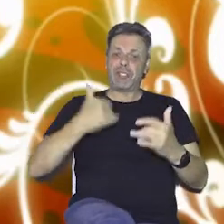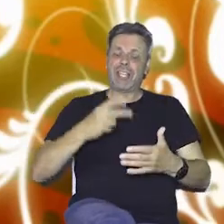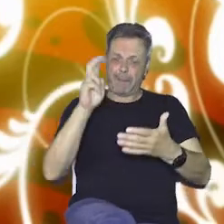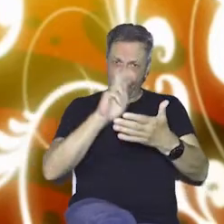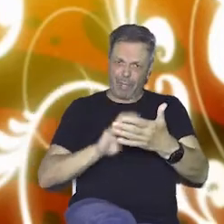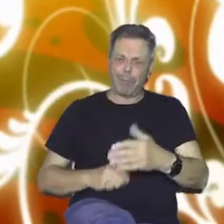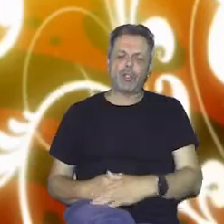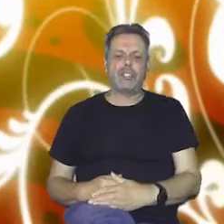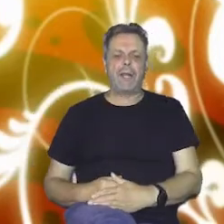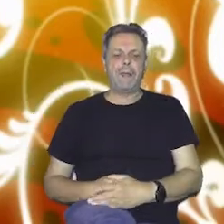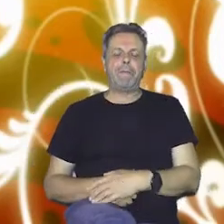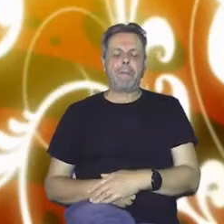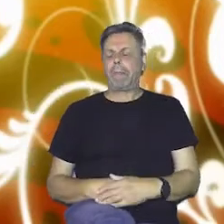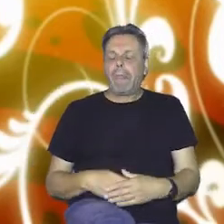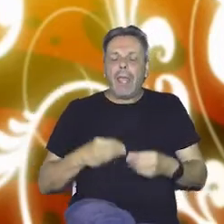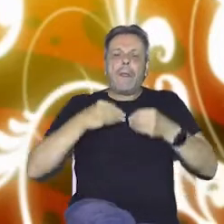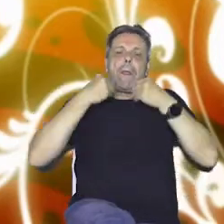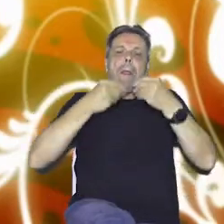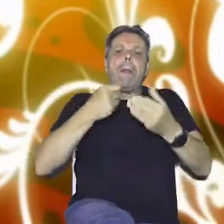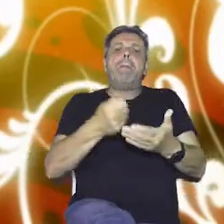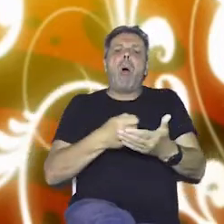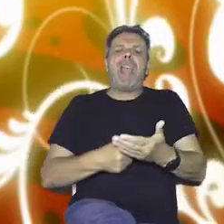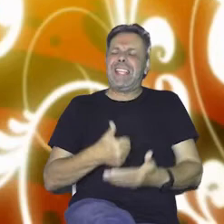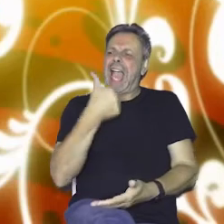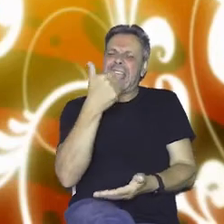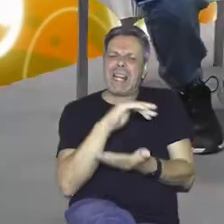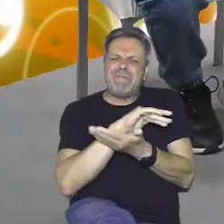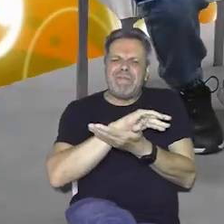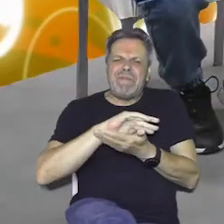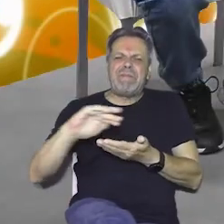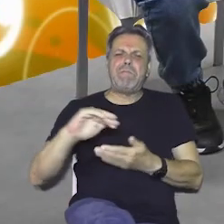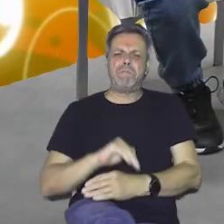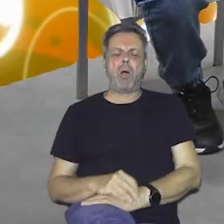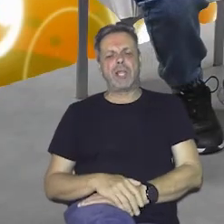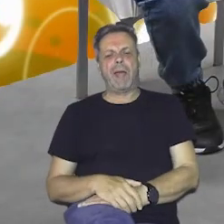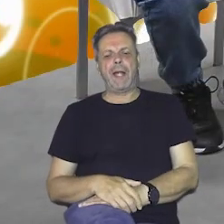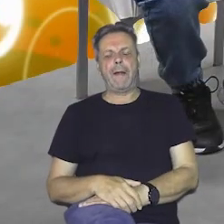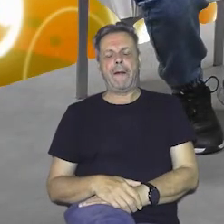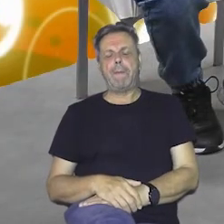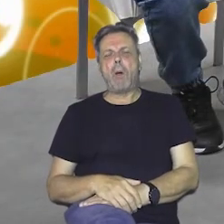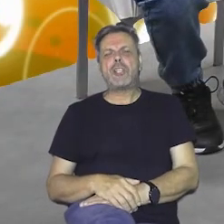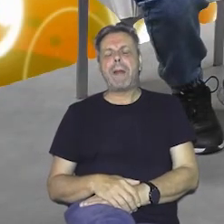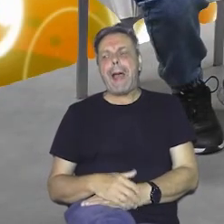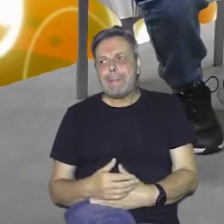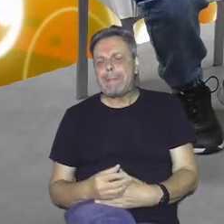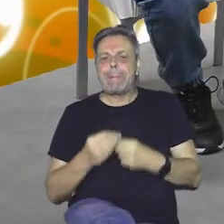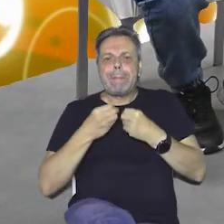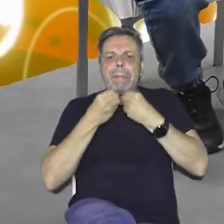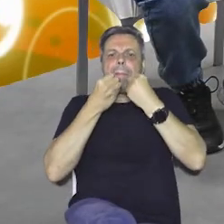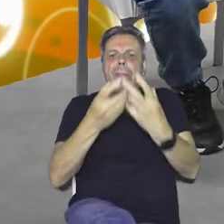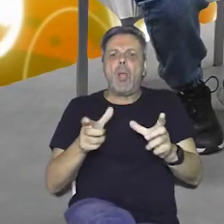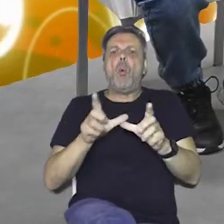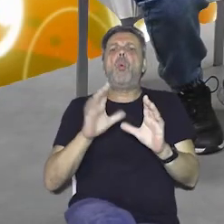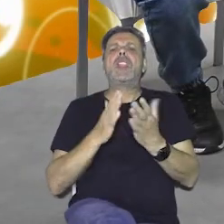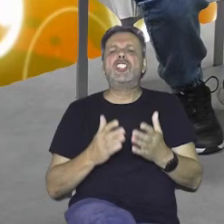u stvari poezija je jedna posebni, ja bih rekla, figura ili izričaj u